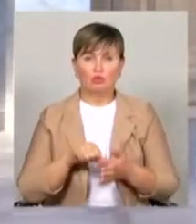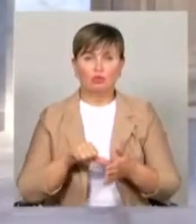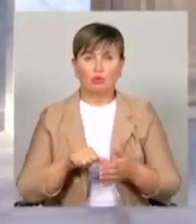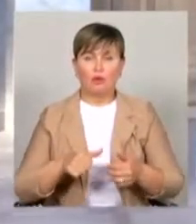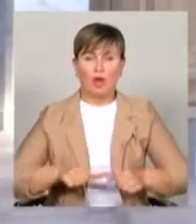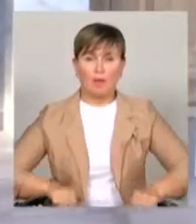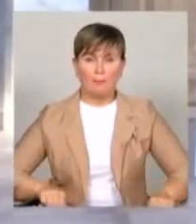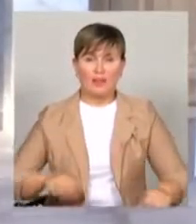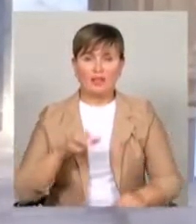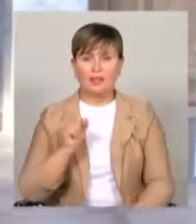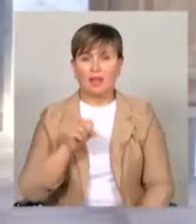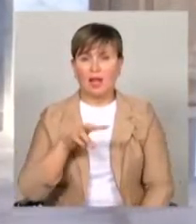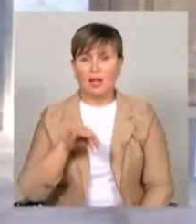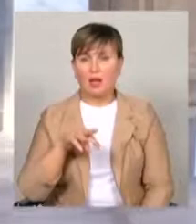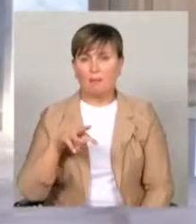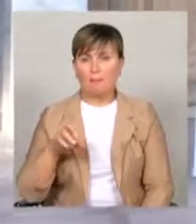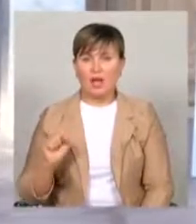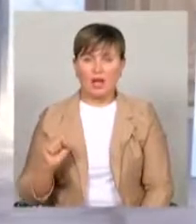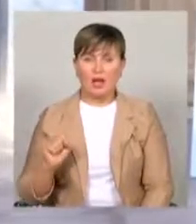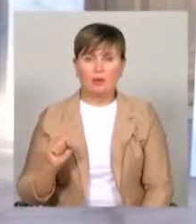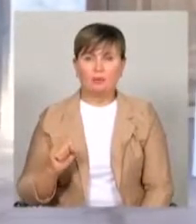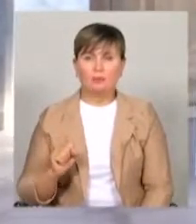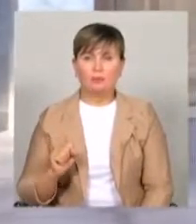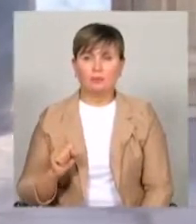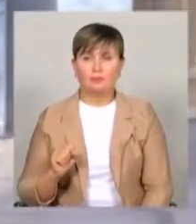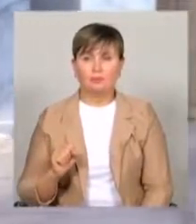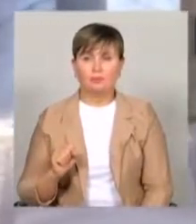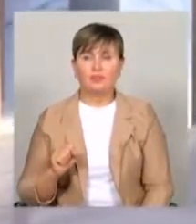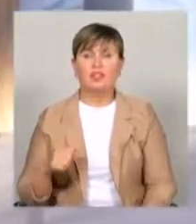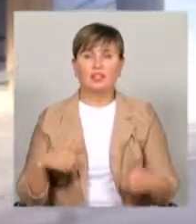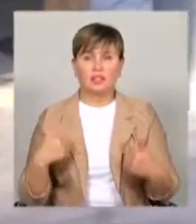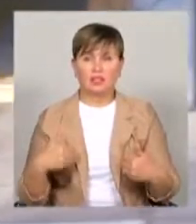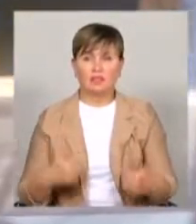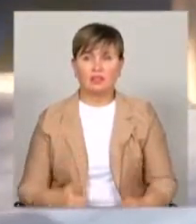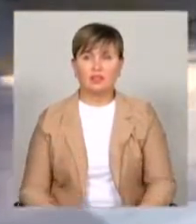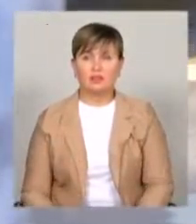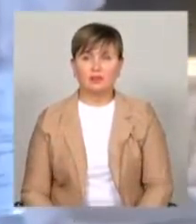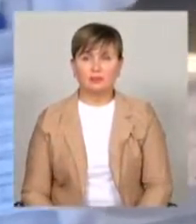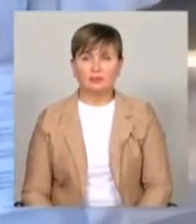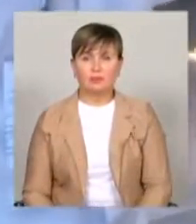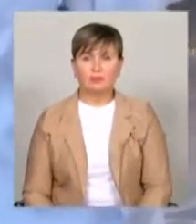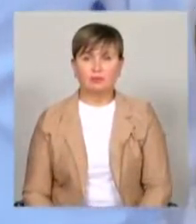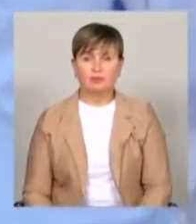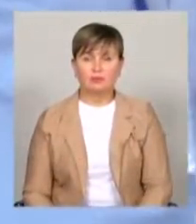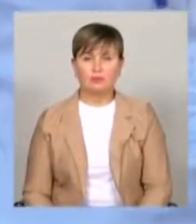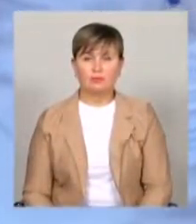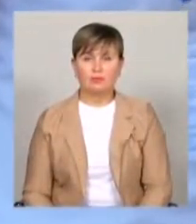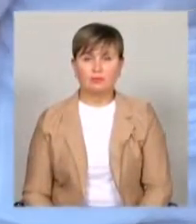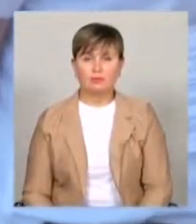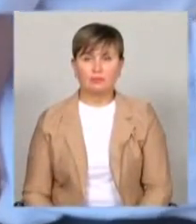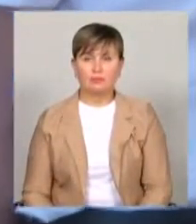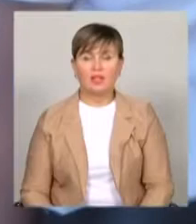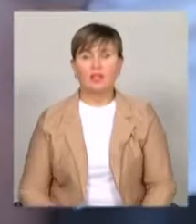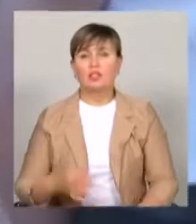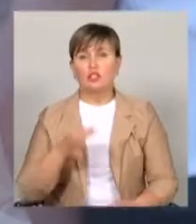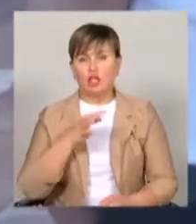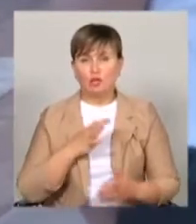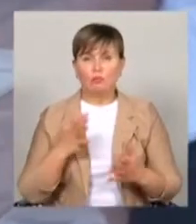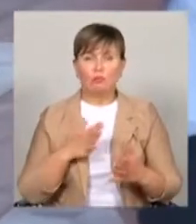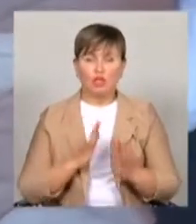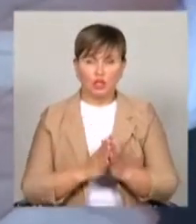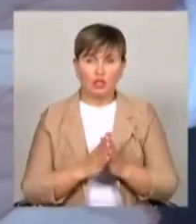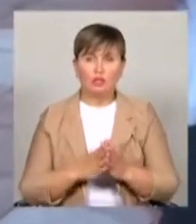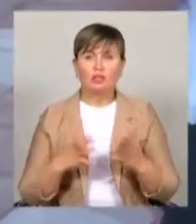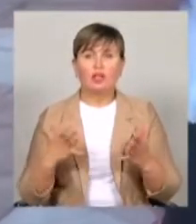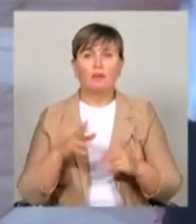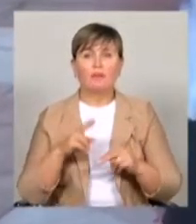комиссии Салима Кажикумарова. Салим, здравствуйте. Скажите, пожалуйста, с каким настроением сегодня